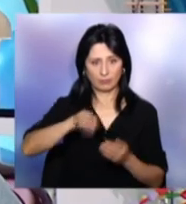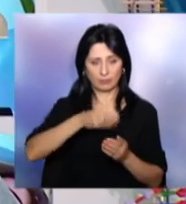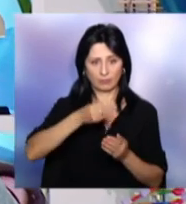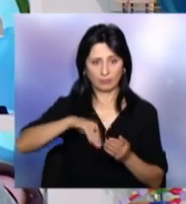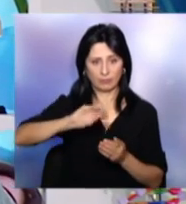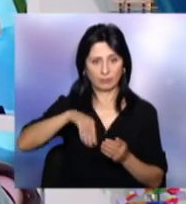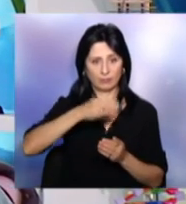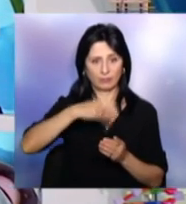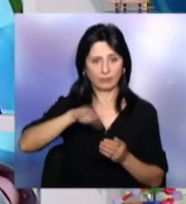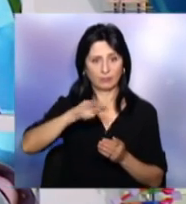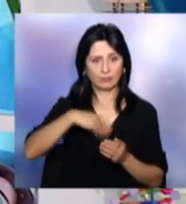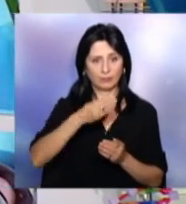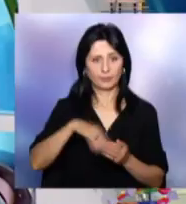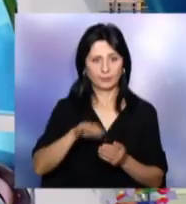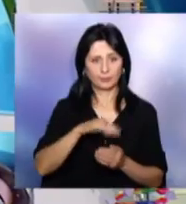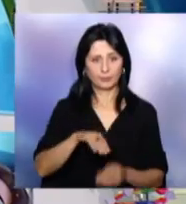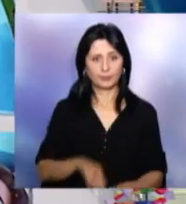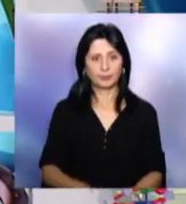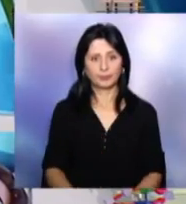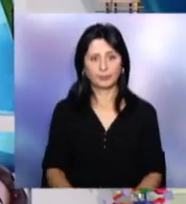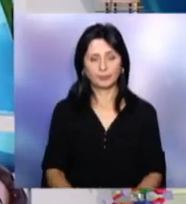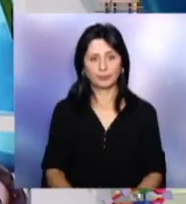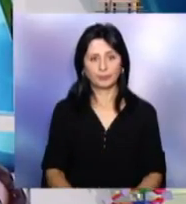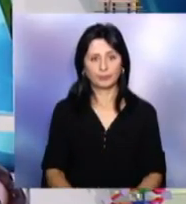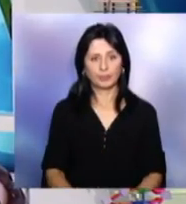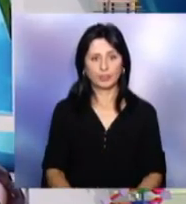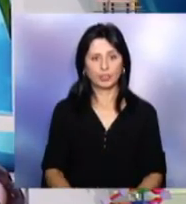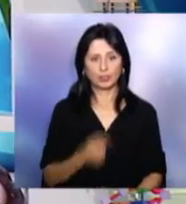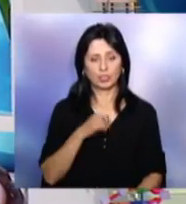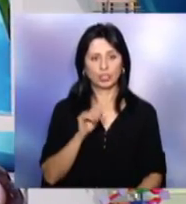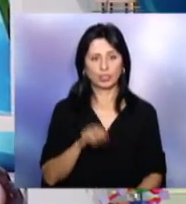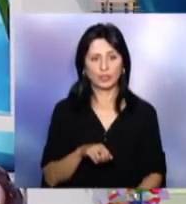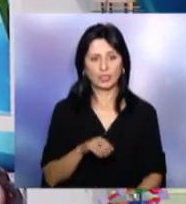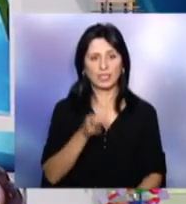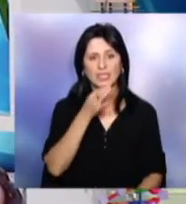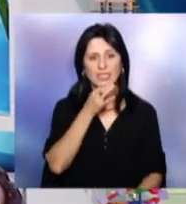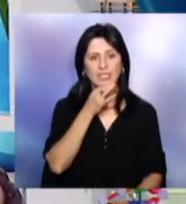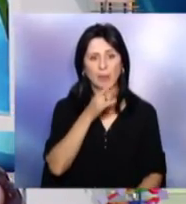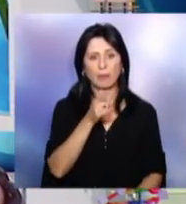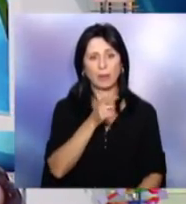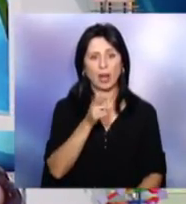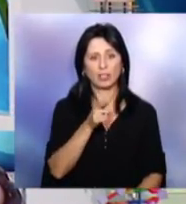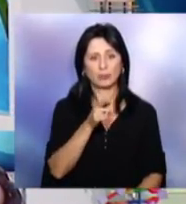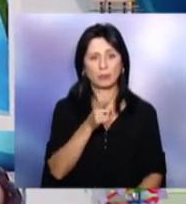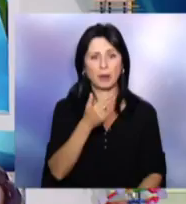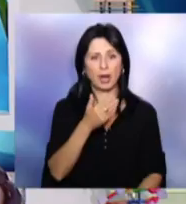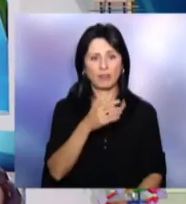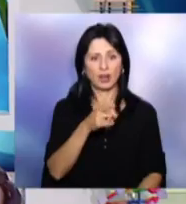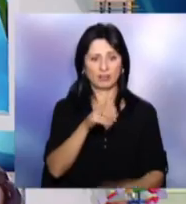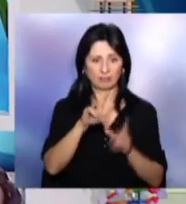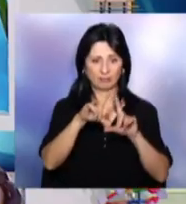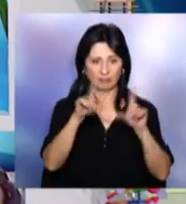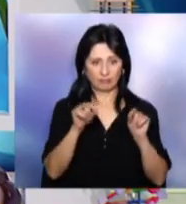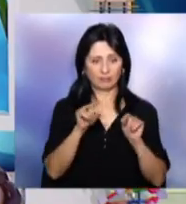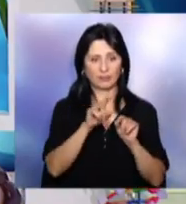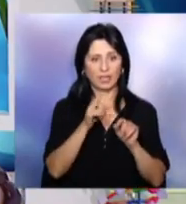მოძრაობით ვახდენთ მის მოწმენდას. დია. ასევე ჩვენ შეგვიძლია სანამ რაღაცებს ვამზადებთ ხოლმე, მაგალითად ჩანთას